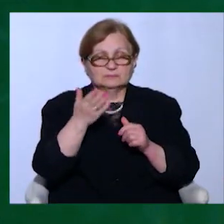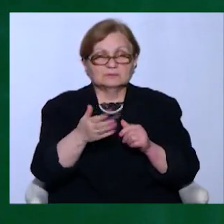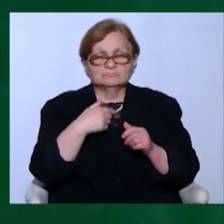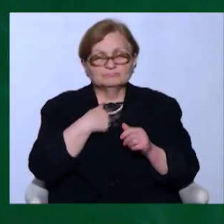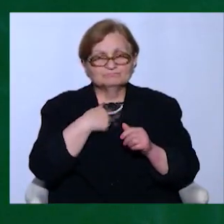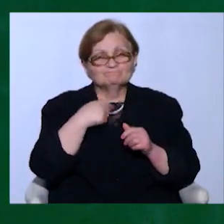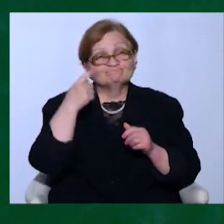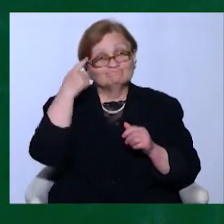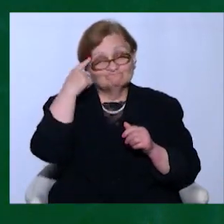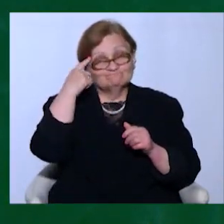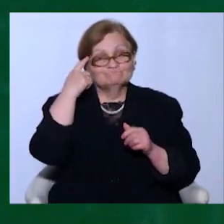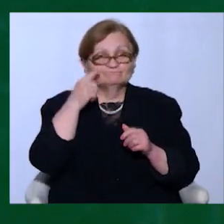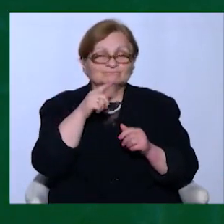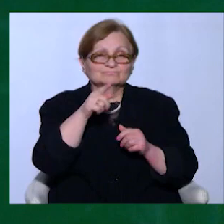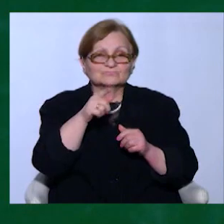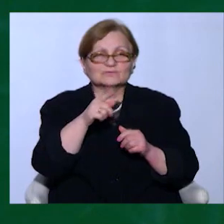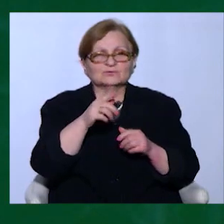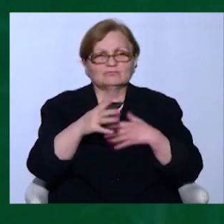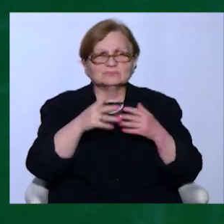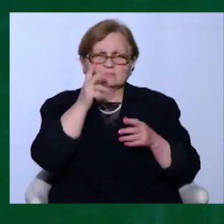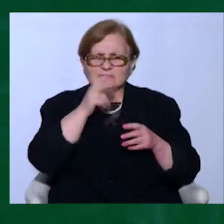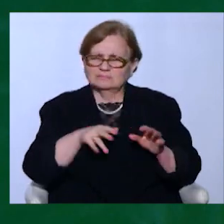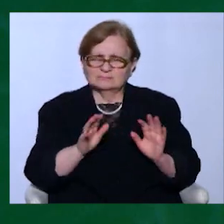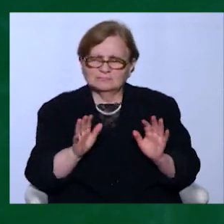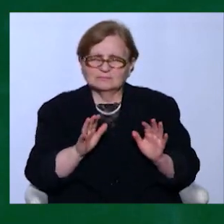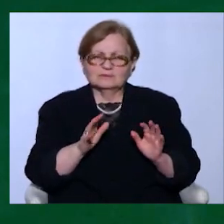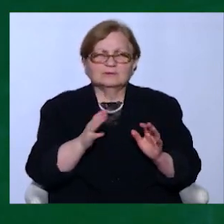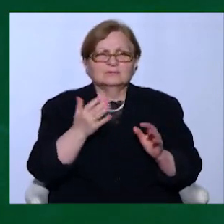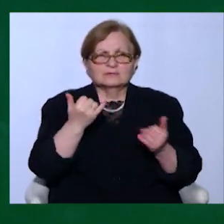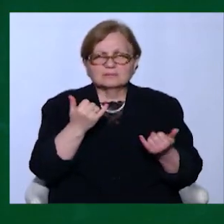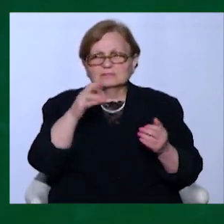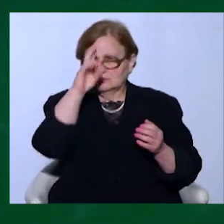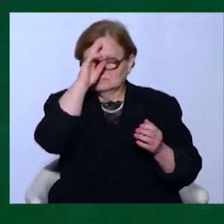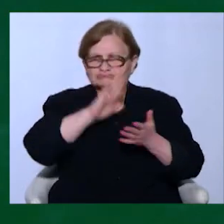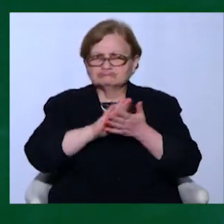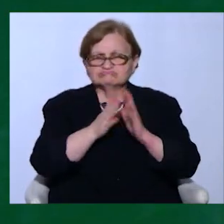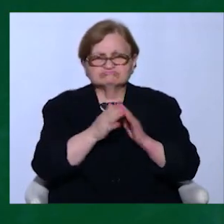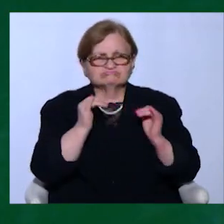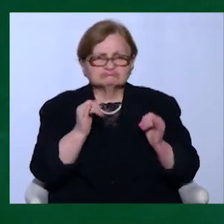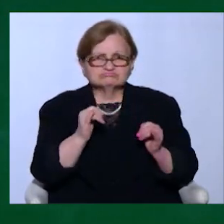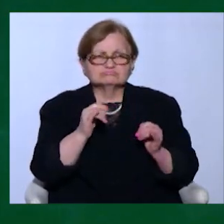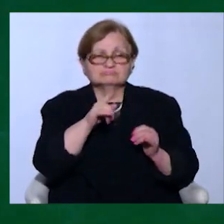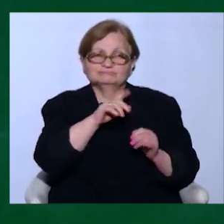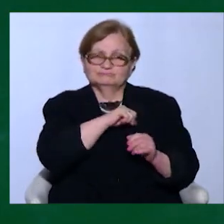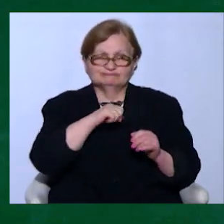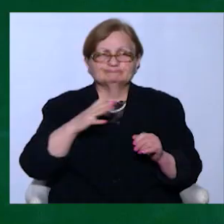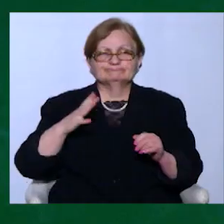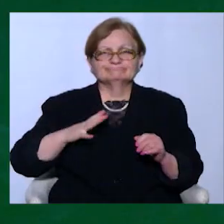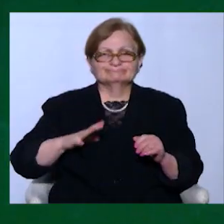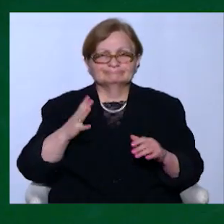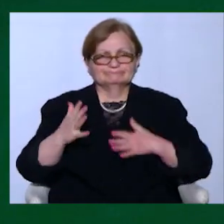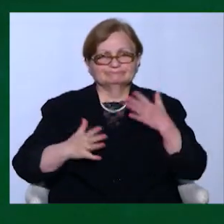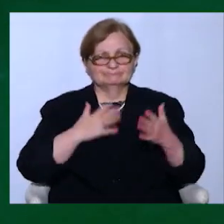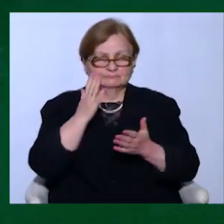რომ ოპტიმიზმს არ კარგავთ და აი ქვეყნისთვის და თქვენი ცხოვრების ამ რთულ პერიოდს ყოჩაღად ძლებთ და